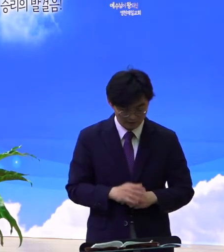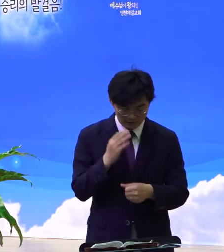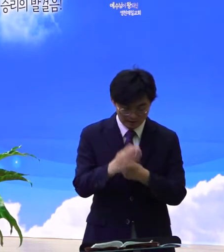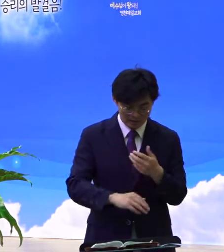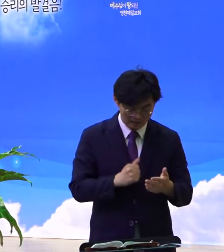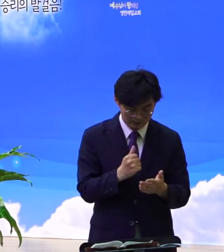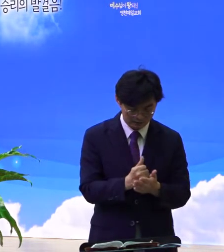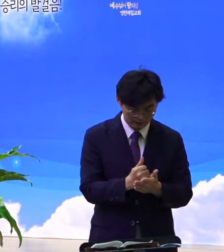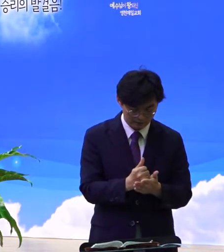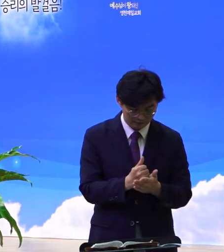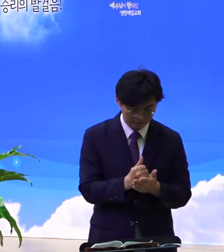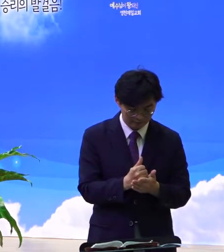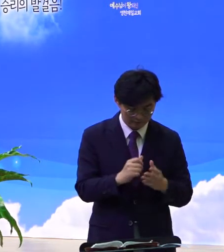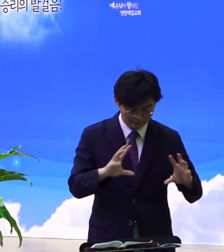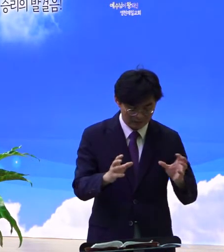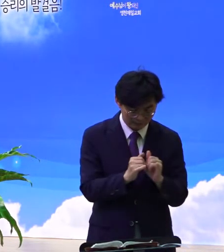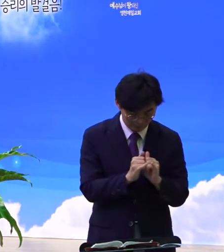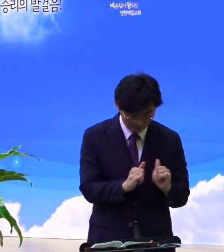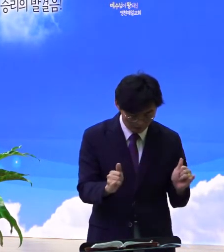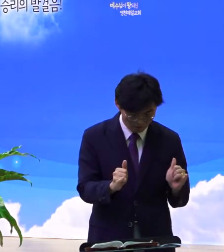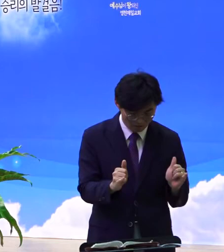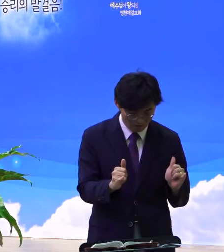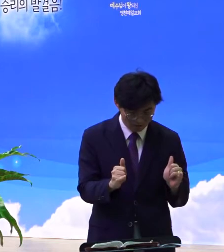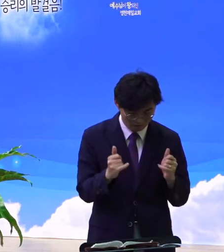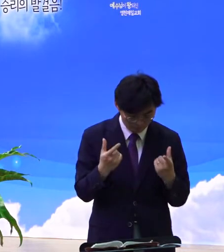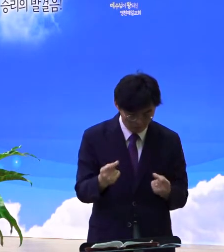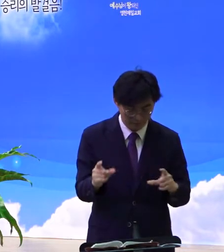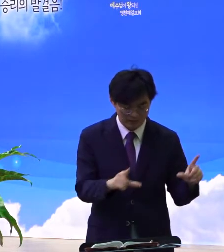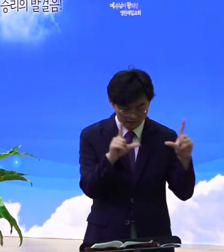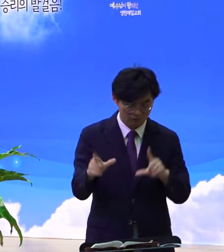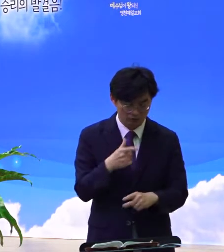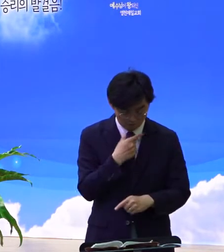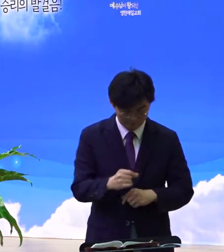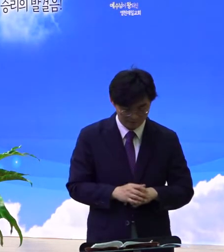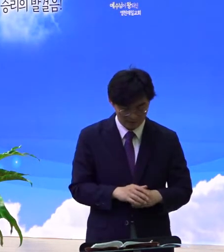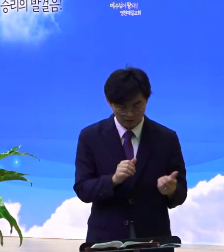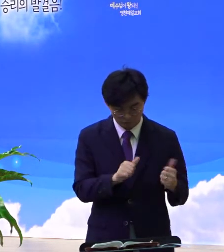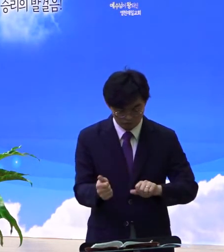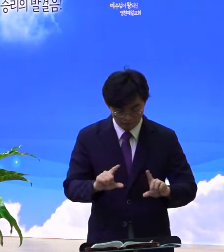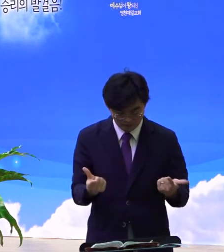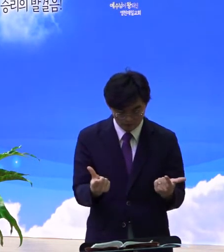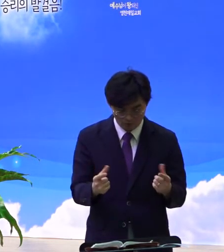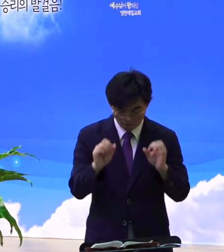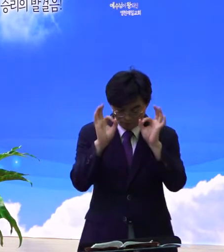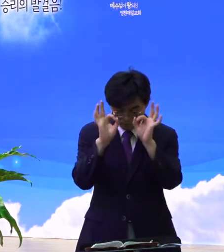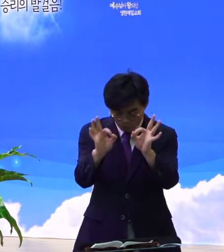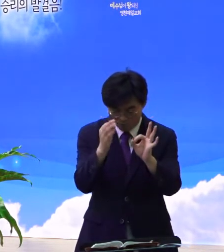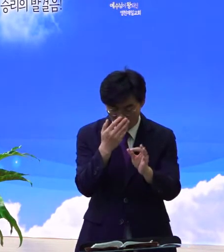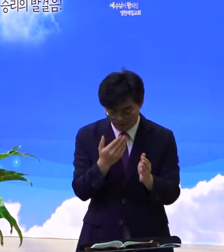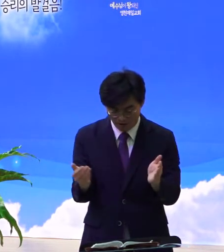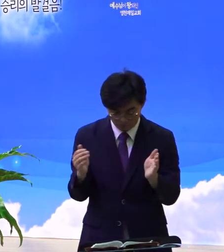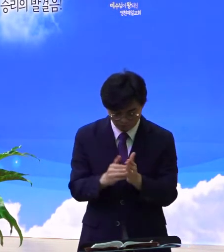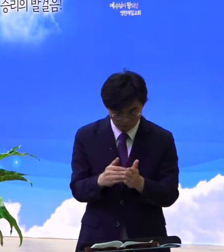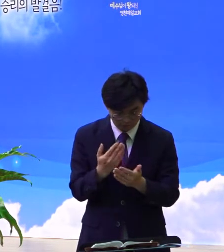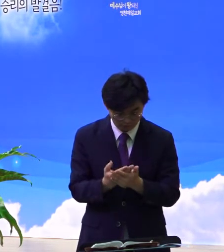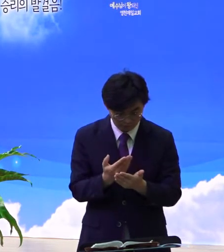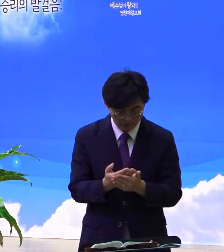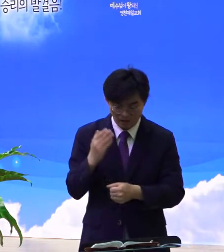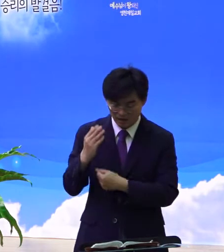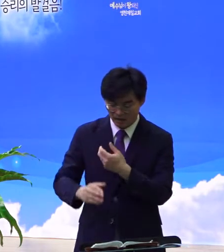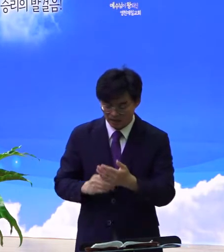사망의 잠을 자지 않을까 두렵습니다. 아버지 하나님, 하나님의 말씀으로,